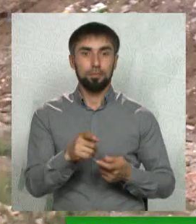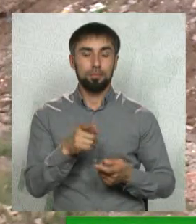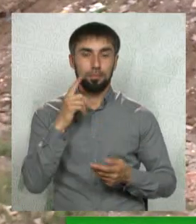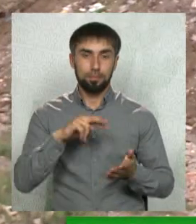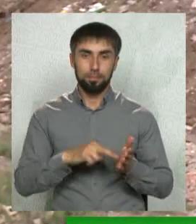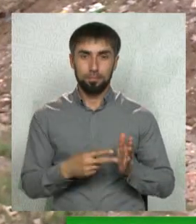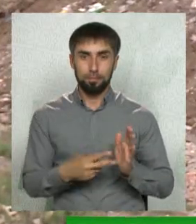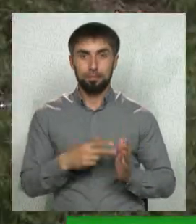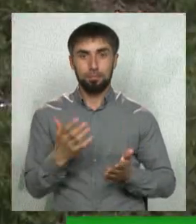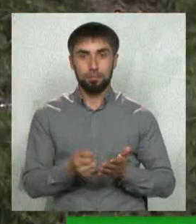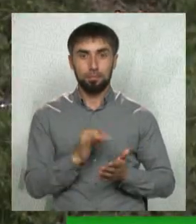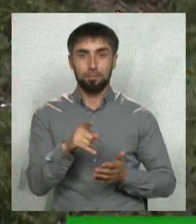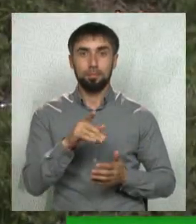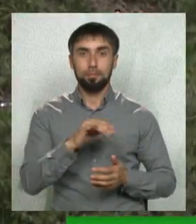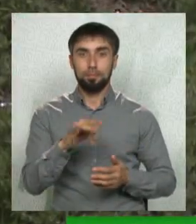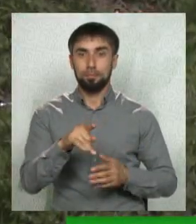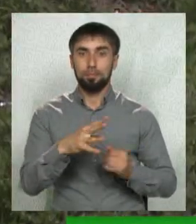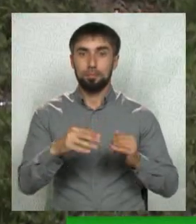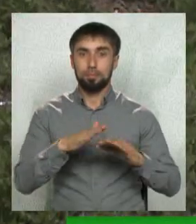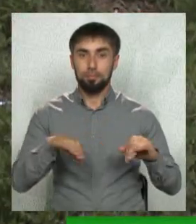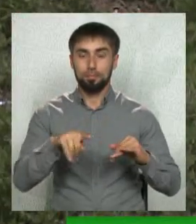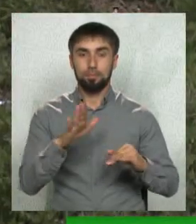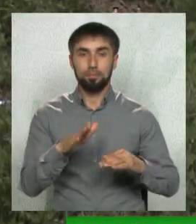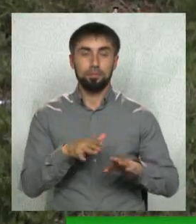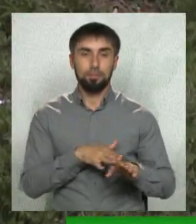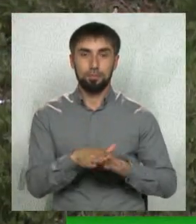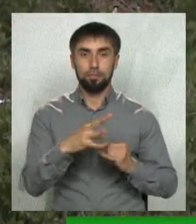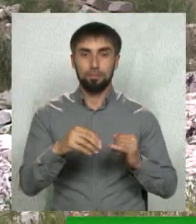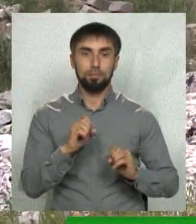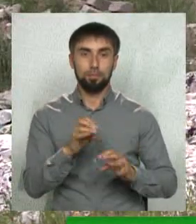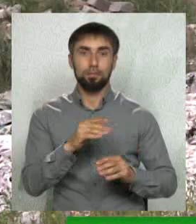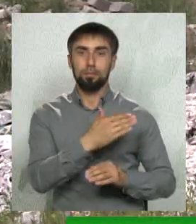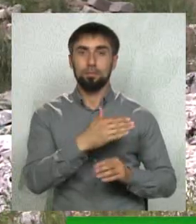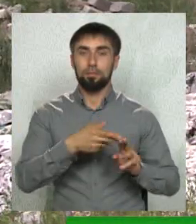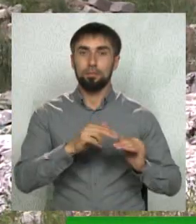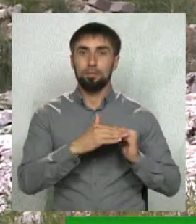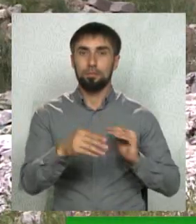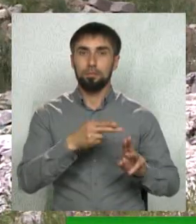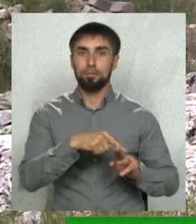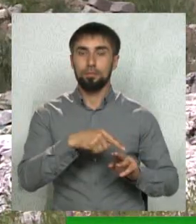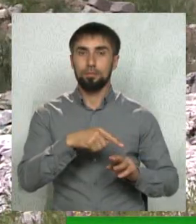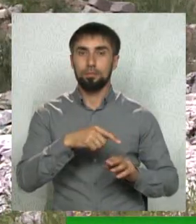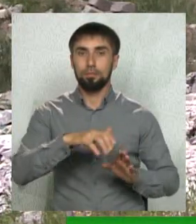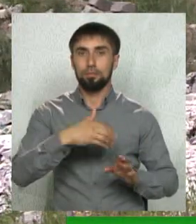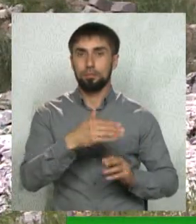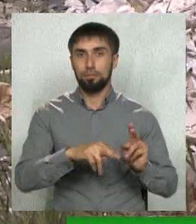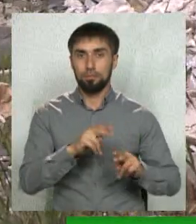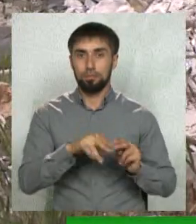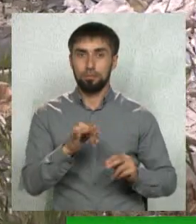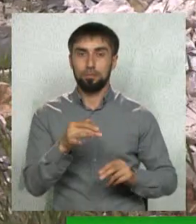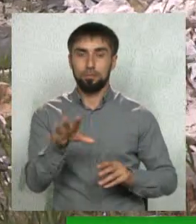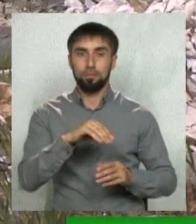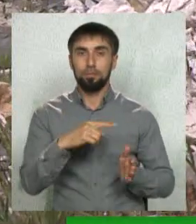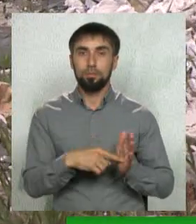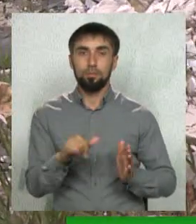Они планируют наполнить бывший карьер землей со строительных площадок Магаса, тем самым убив сразу трех зайцев. То есть решить